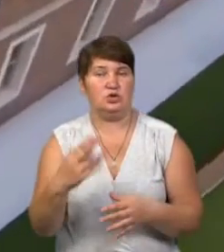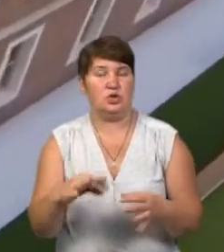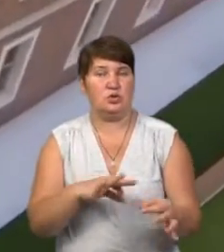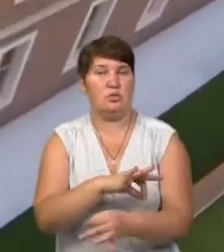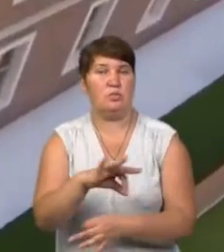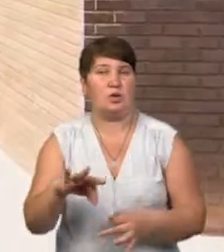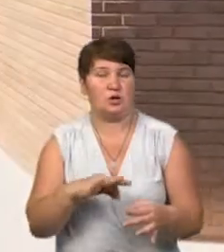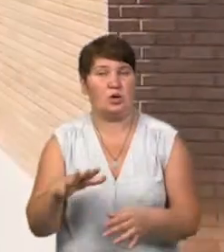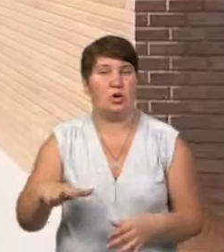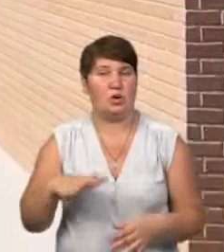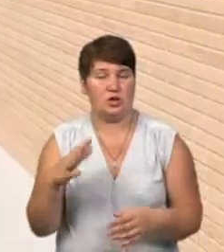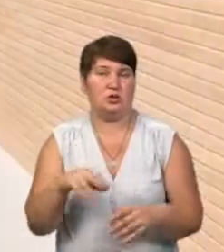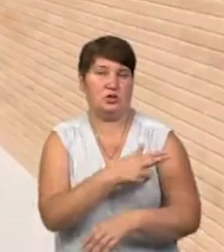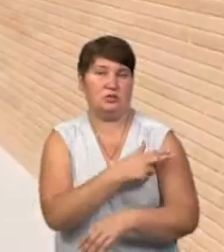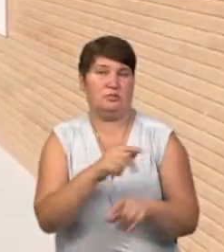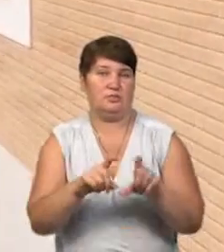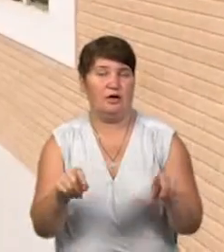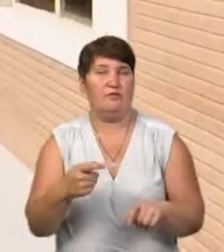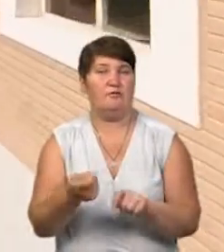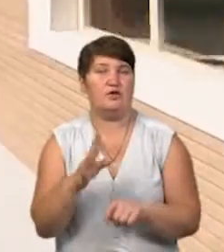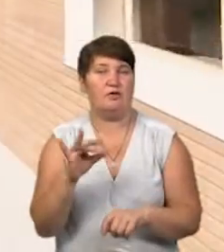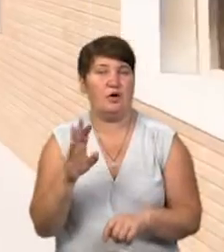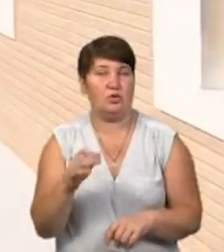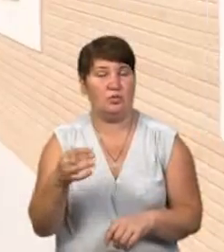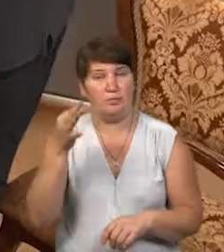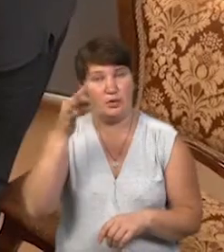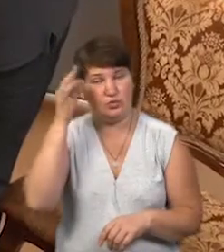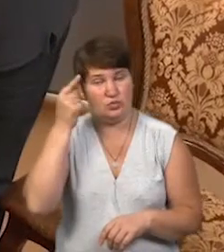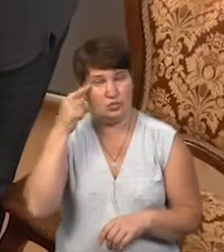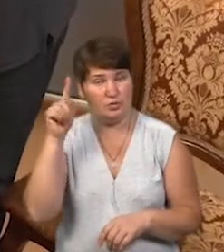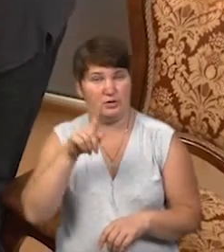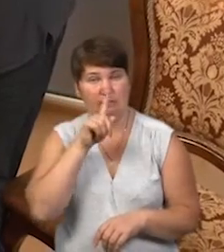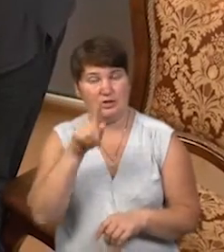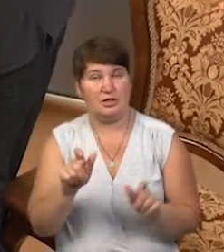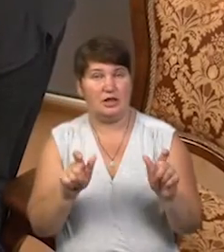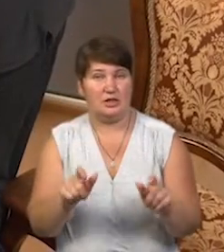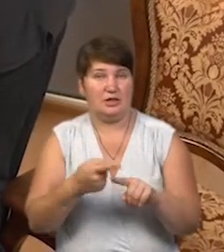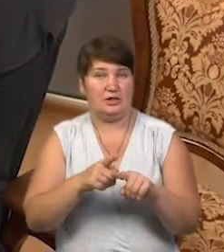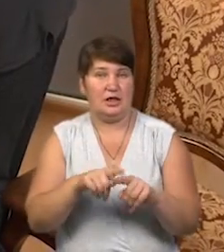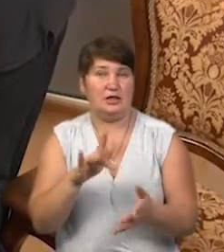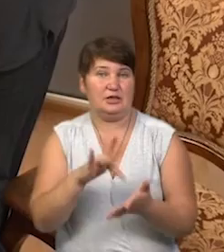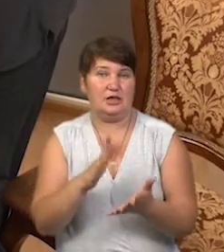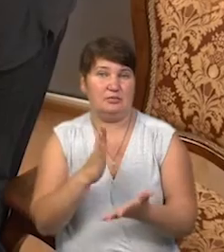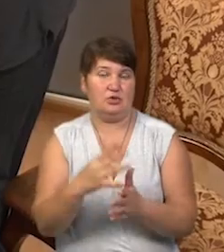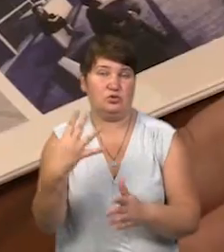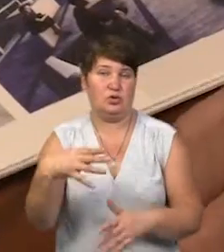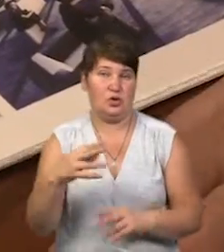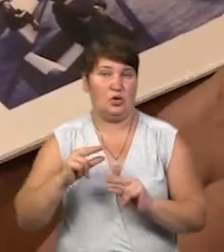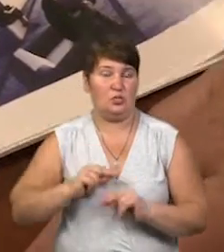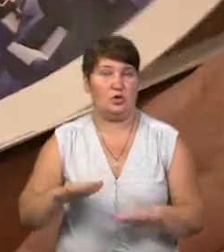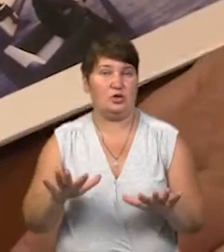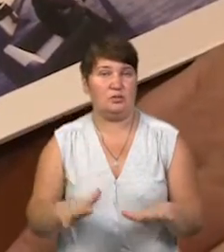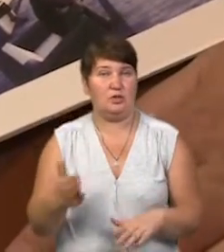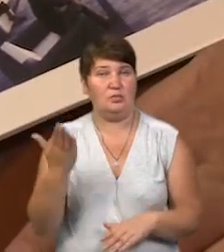шкірвендиспансеру у Коломиї Василь Вашиванюк придумав за місяць карантину. Чоловік розповідає, що створений центр матиме до 40 робочих місць. Попередньо на